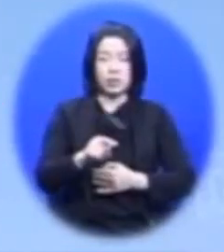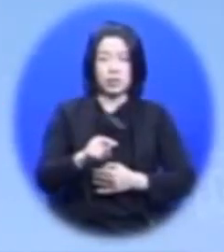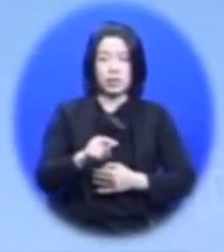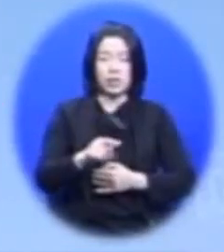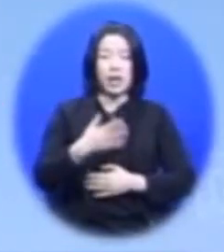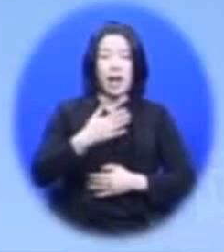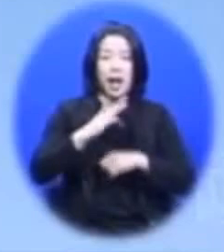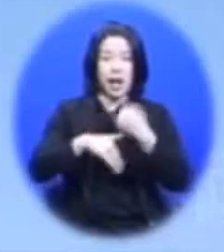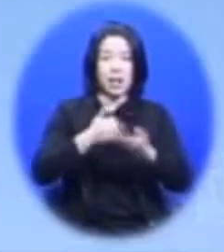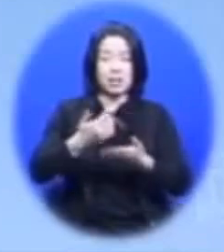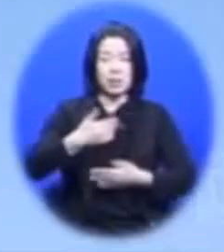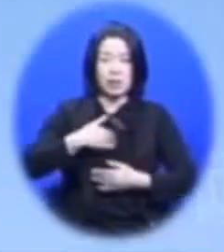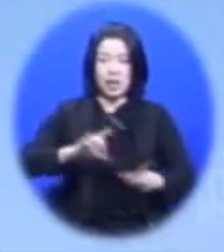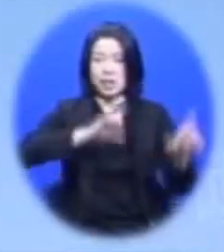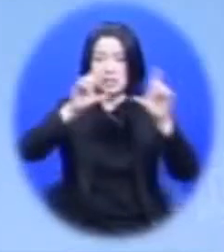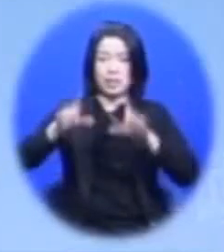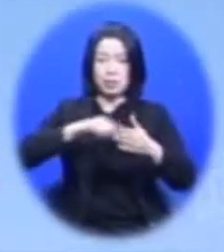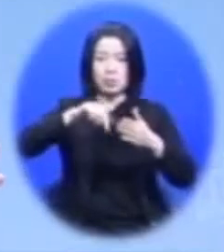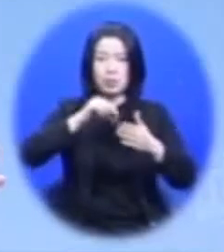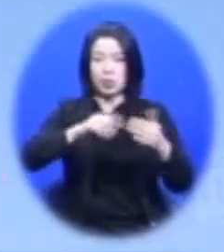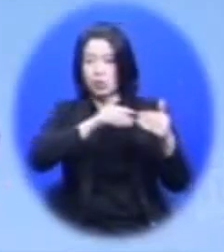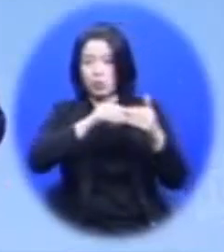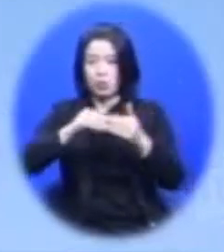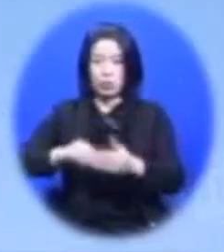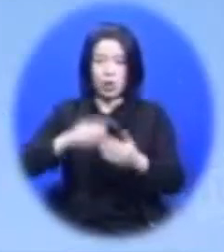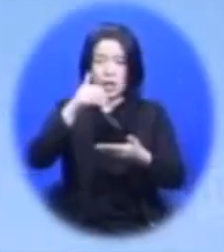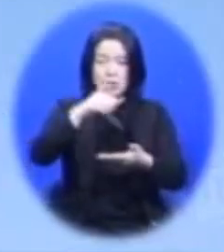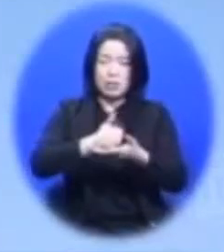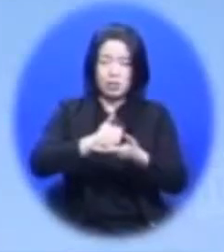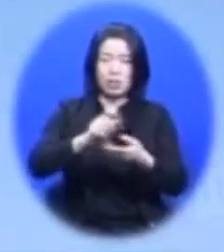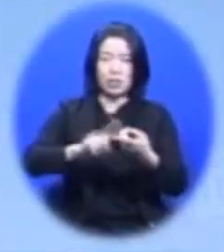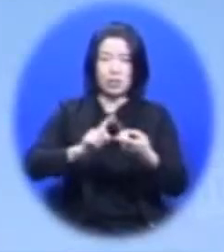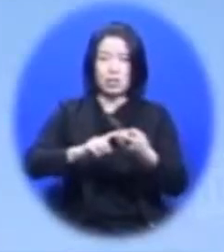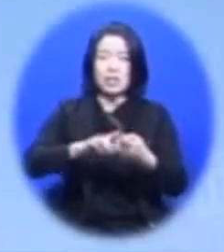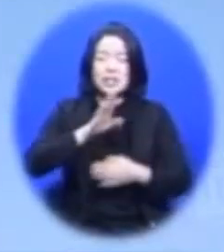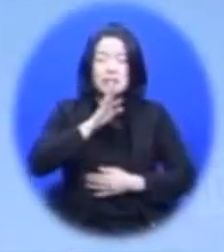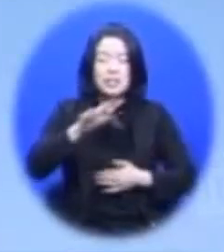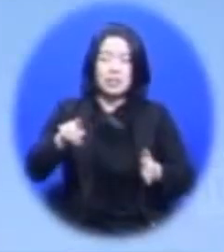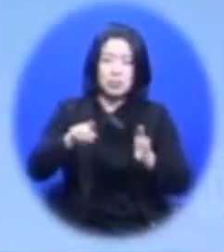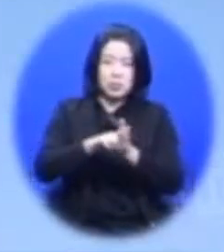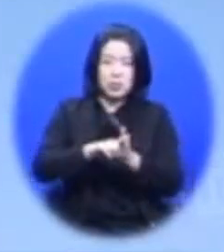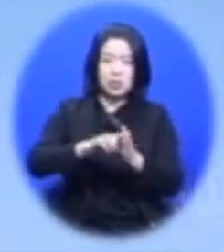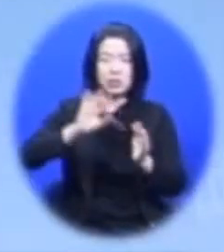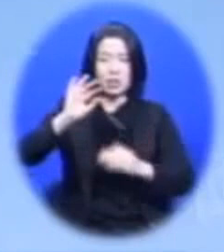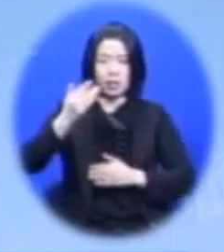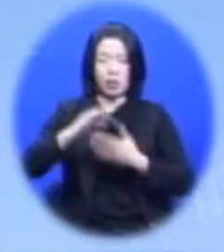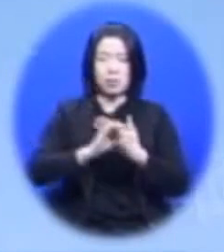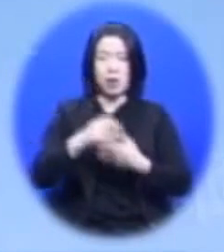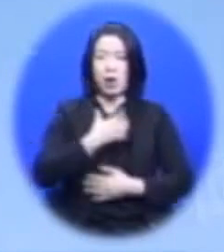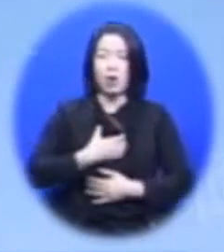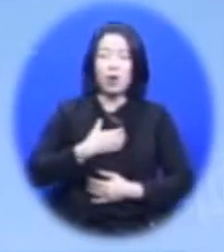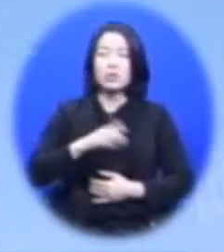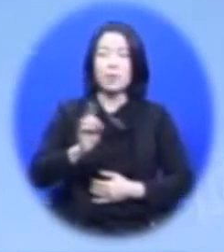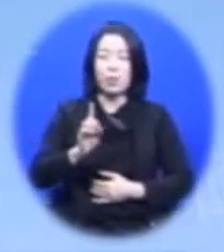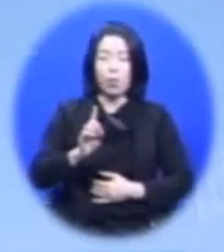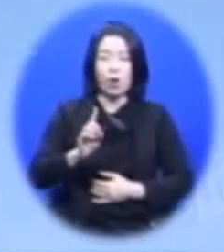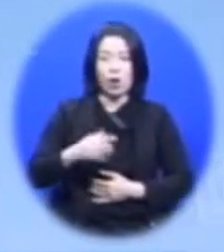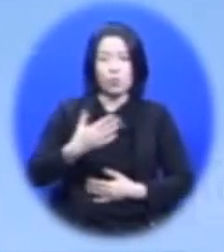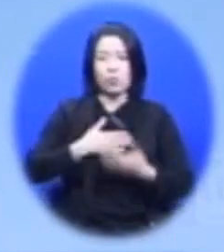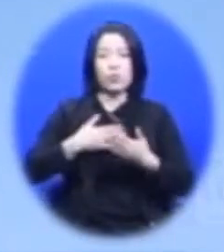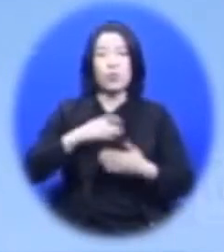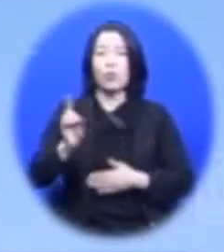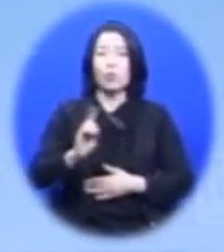하나님이 나의 삶 속에 주관하시는 분이시라는 게 진짜 믿어지면 걱정할 게 뭐 있겠으며 두려울 게 어디